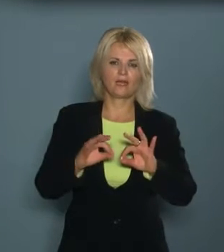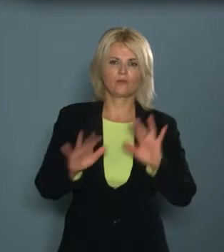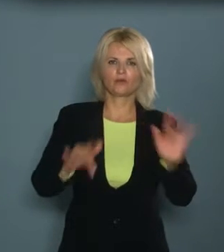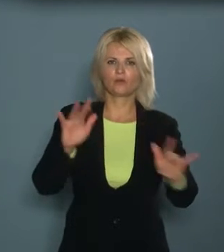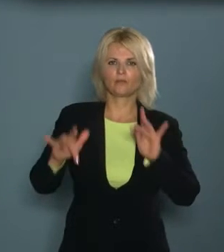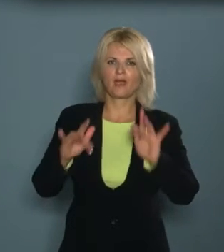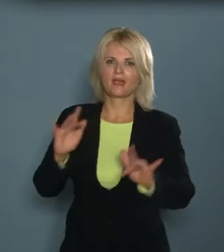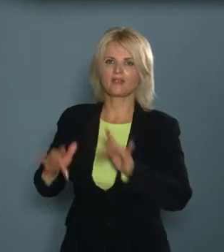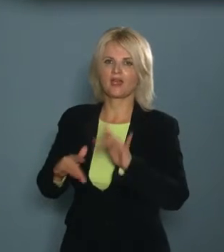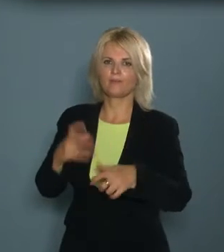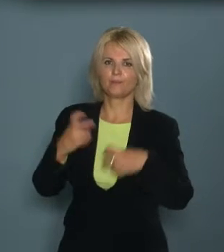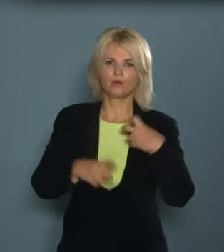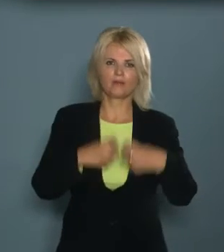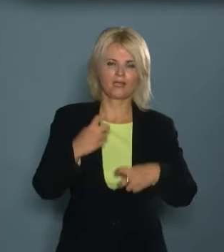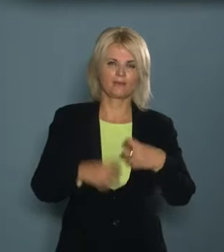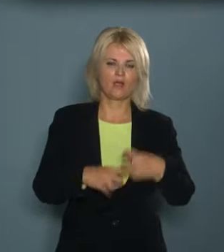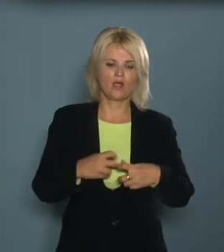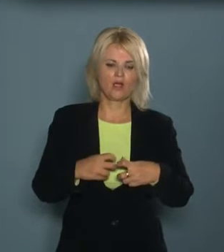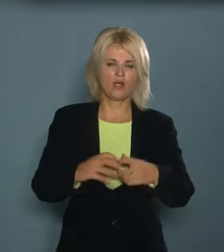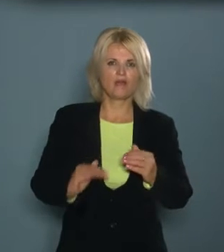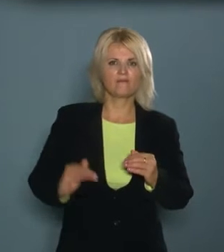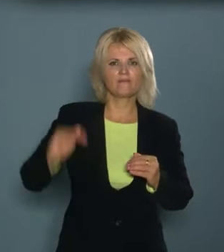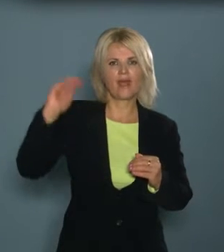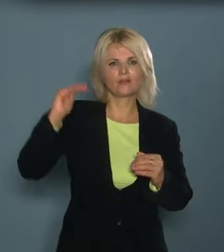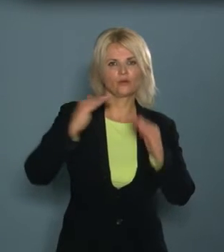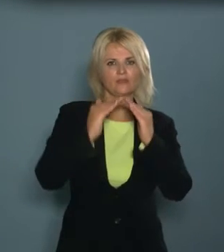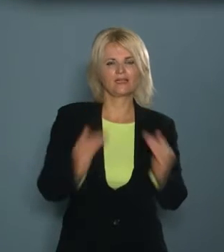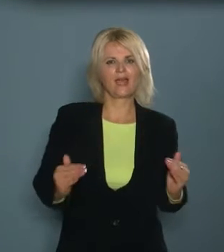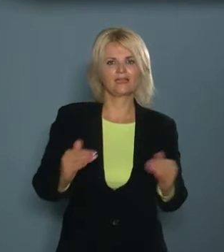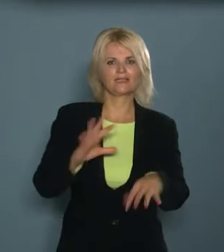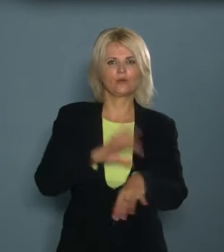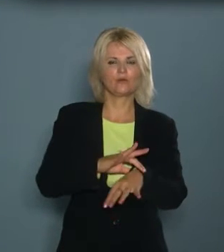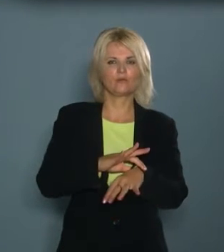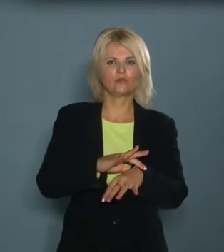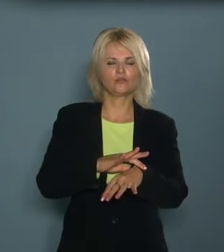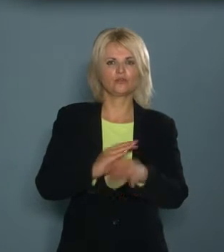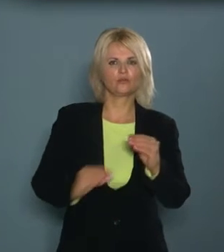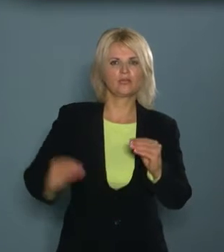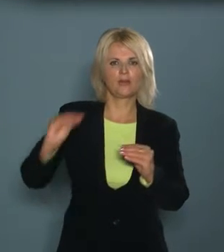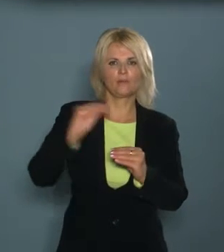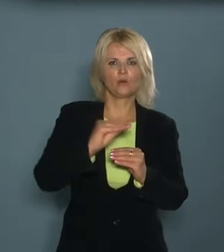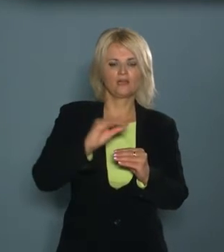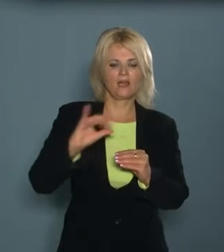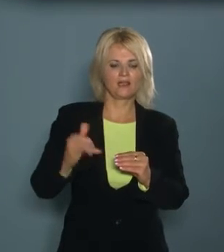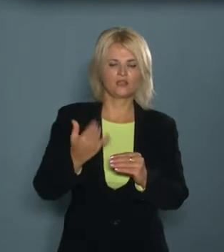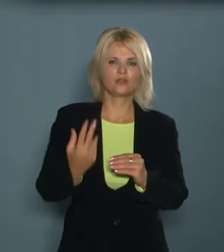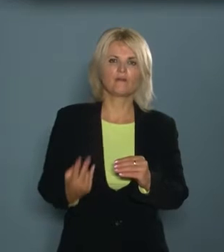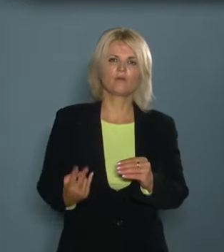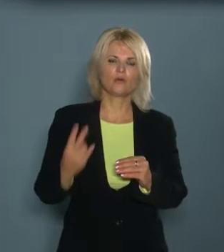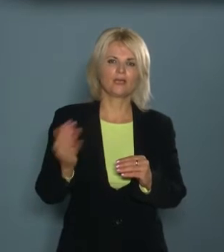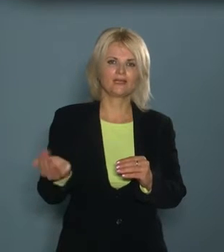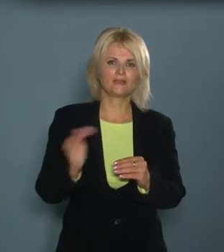többfelé gondot jelent, részben a felnőtt házi orvosi utánpótlás részben, és főként